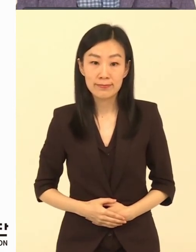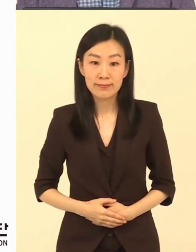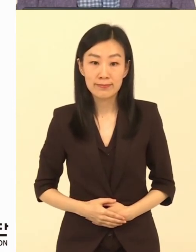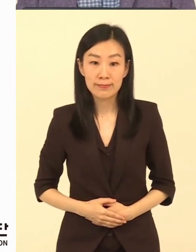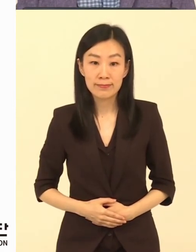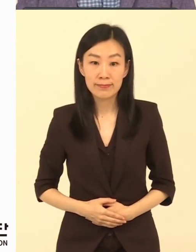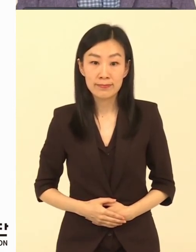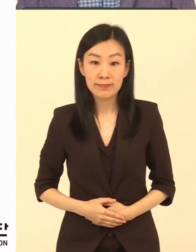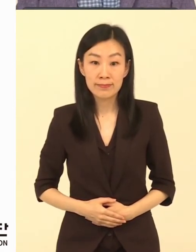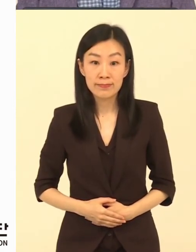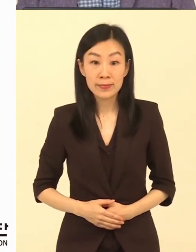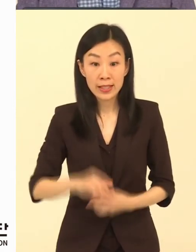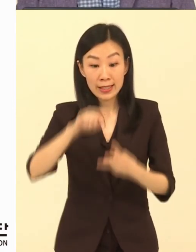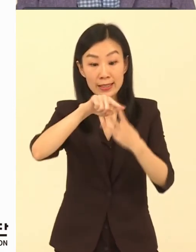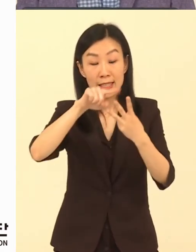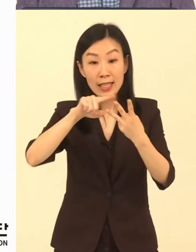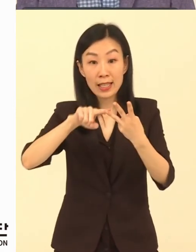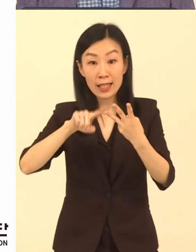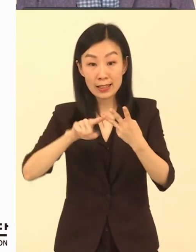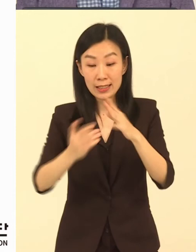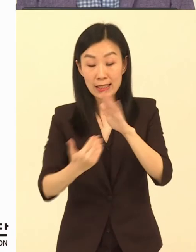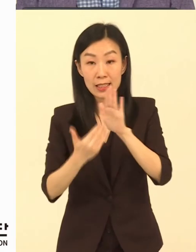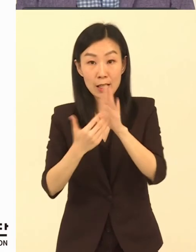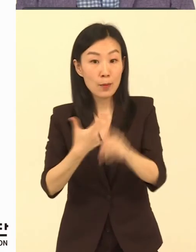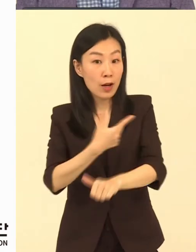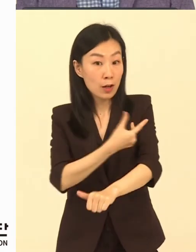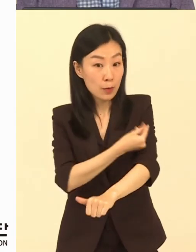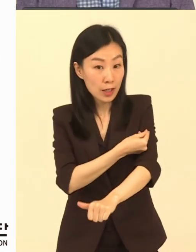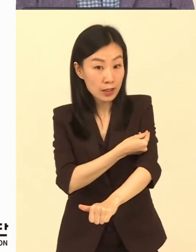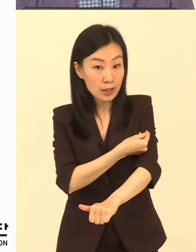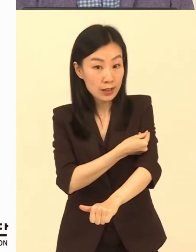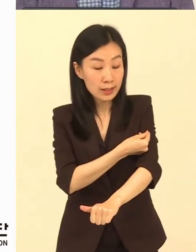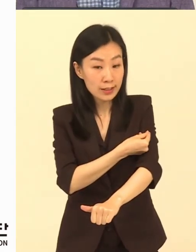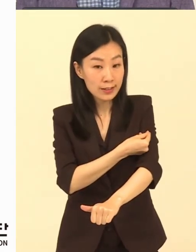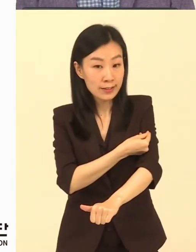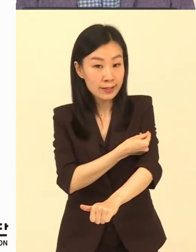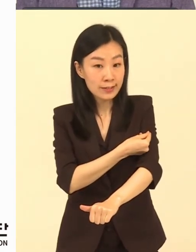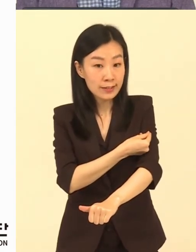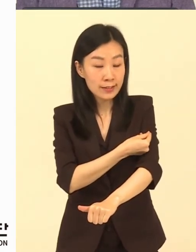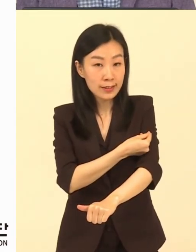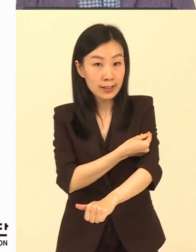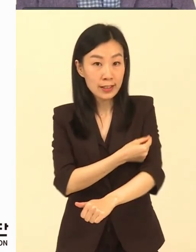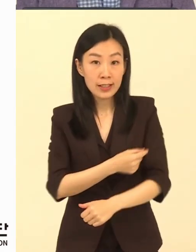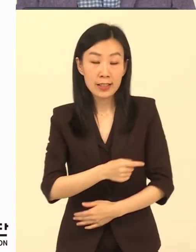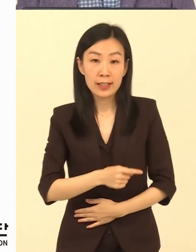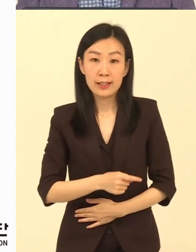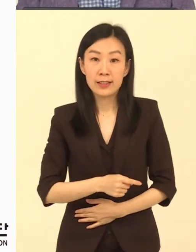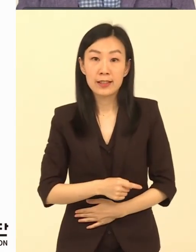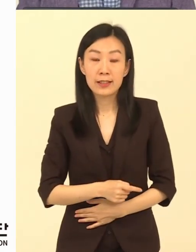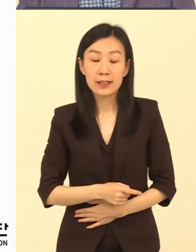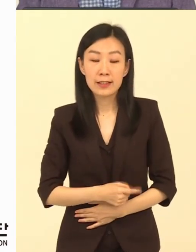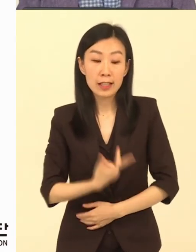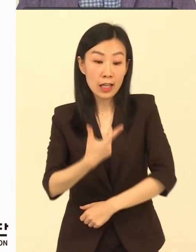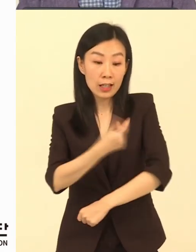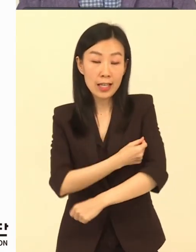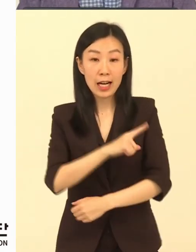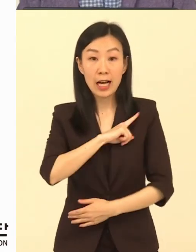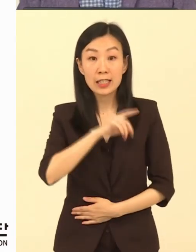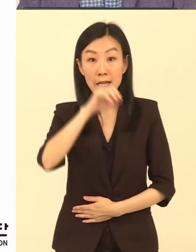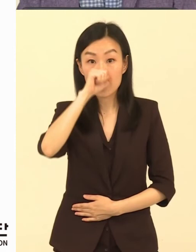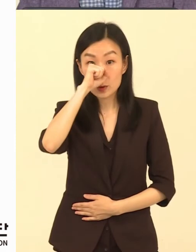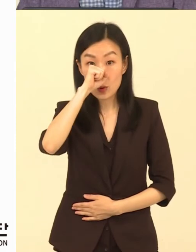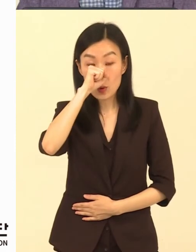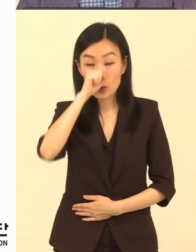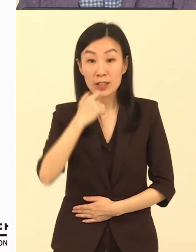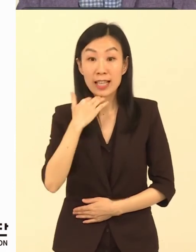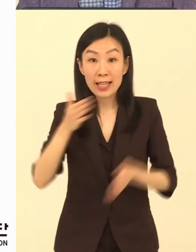세 가지 모든 예방 백신에 제일 좋은 접종 적기가 있습니다.